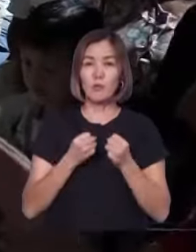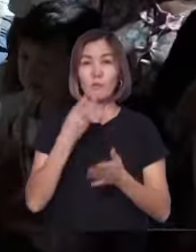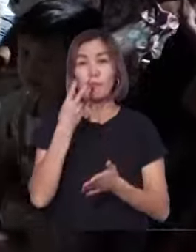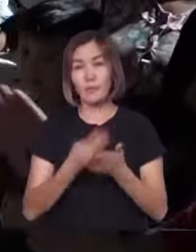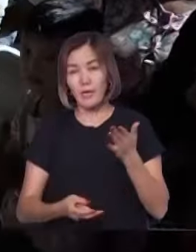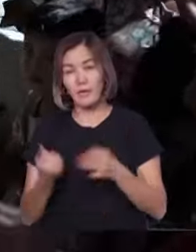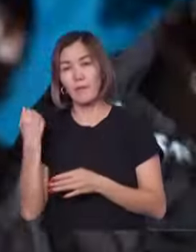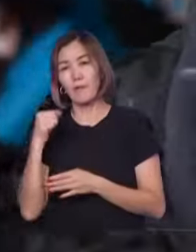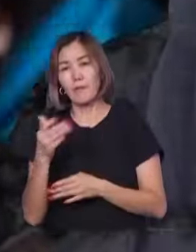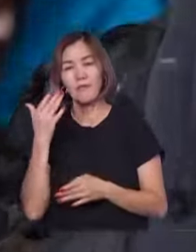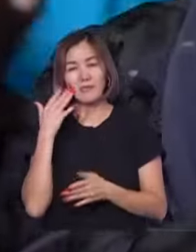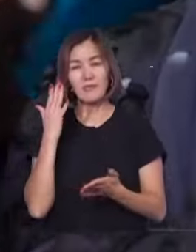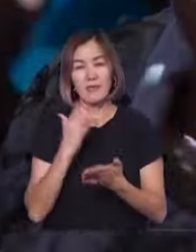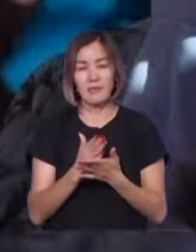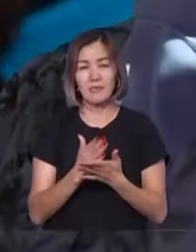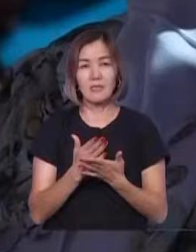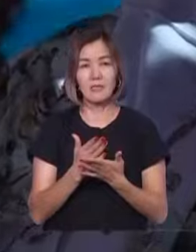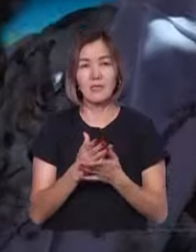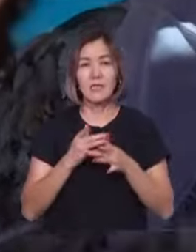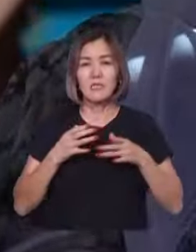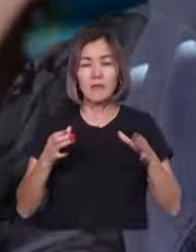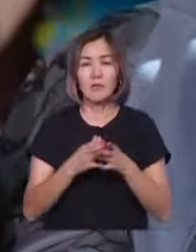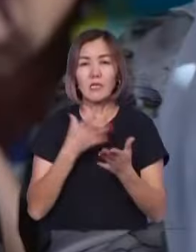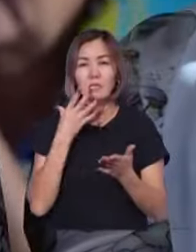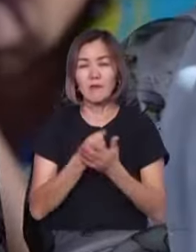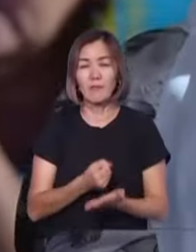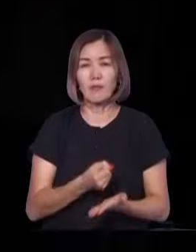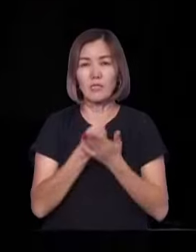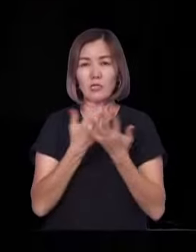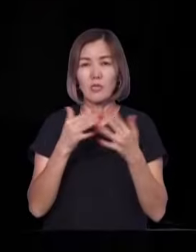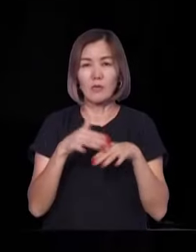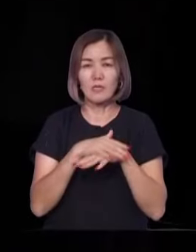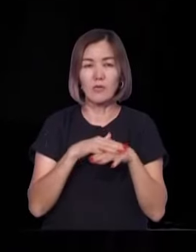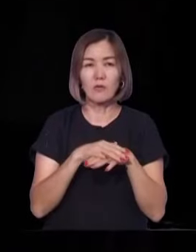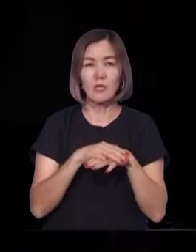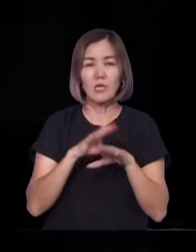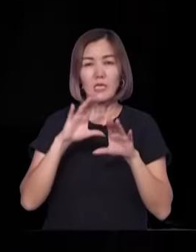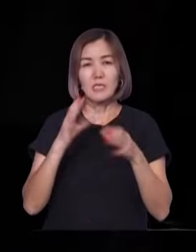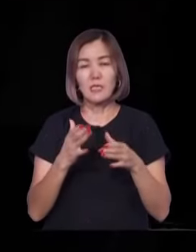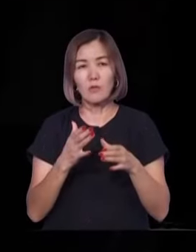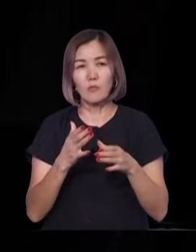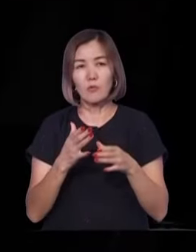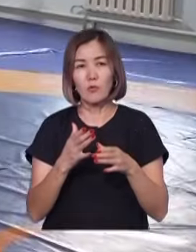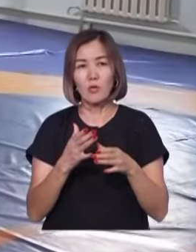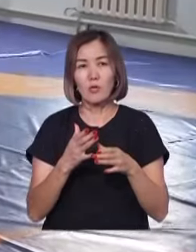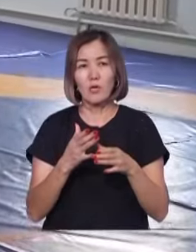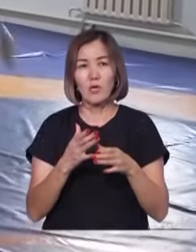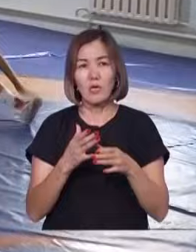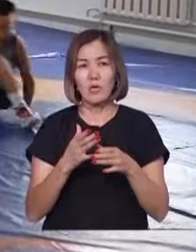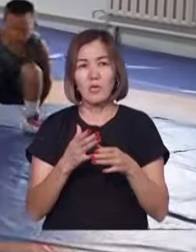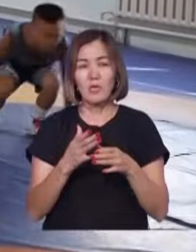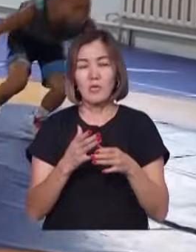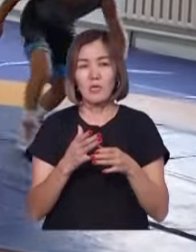Победы так и поражения для собравшихся здесь поддержать своего земляка Серебро Диме ужа драва не менее значимо чем золото